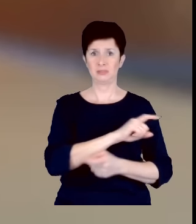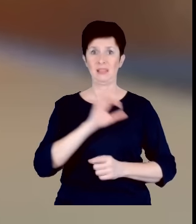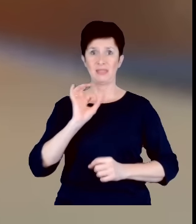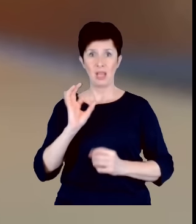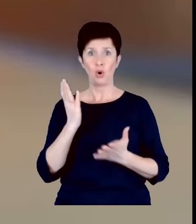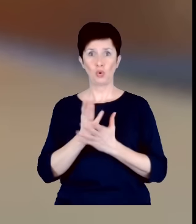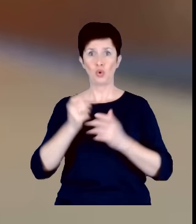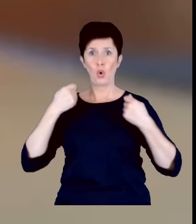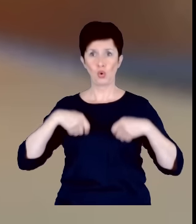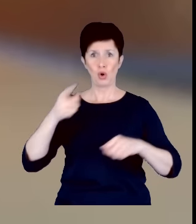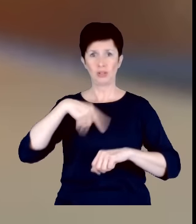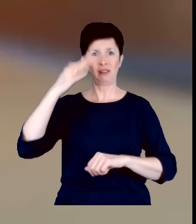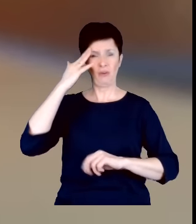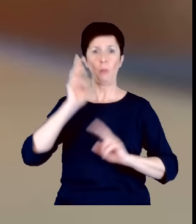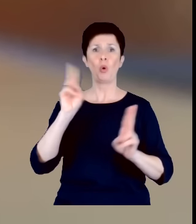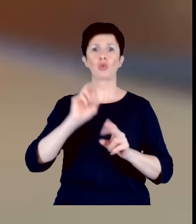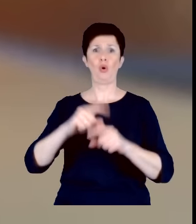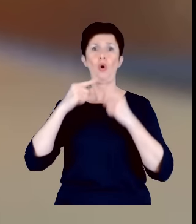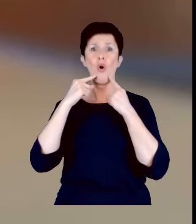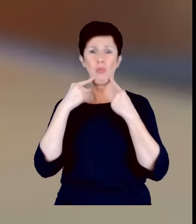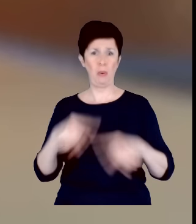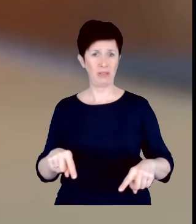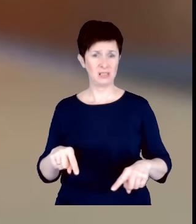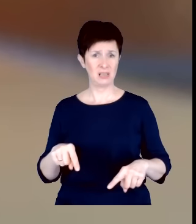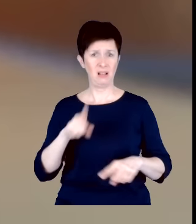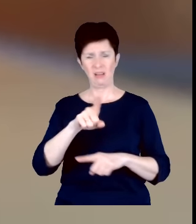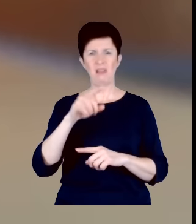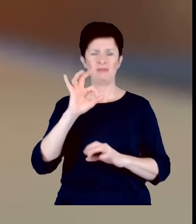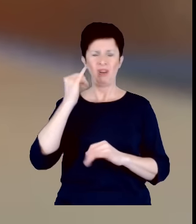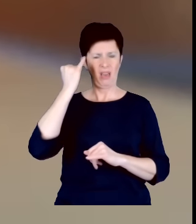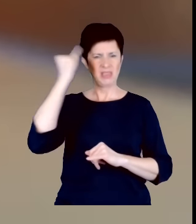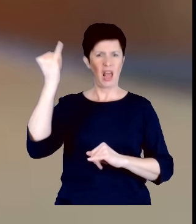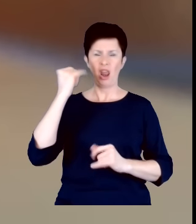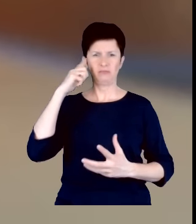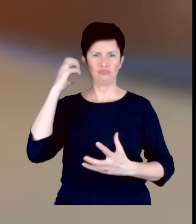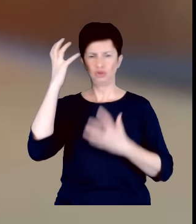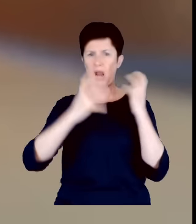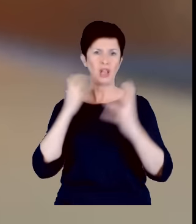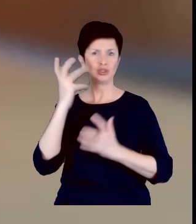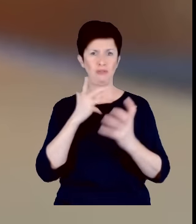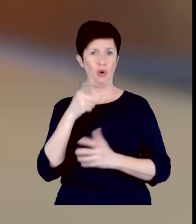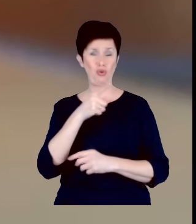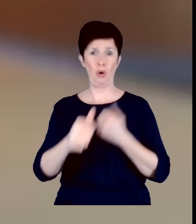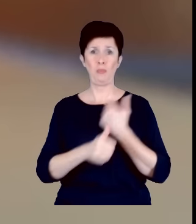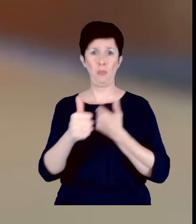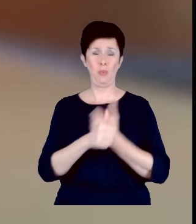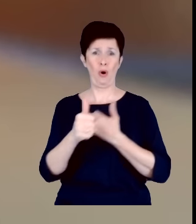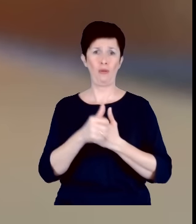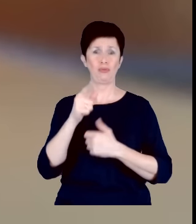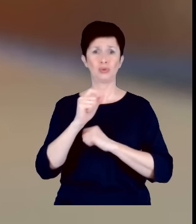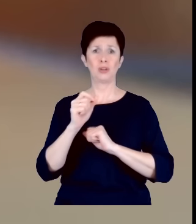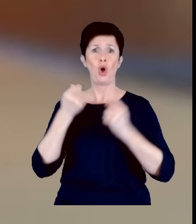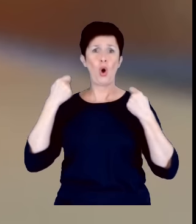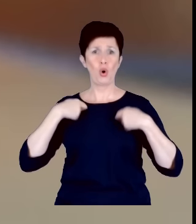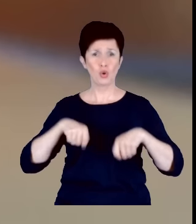za to szaleństwo, lewackie szaleństwo, ideologiczne szaleństwo, które doprowadza do ubóstwa nie tylko rolników, ale także